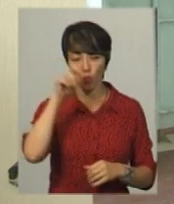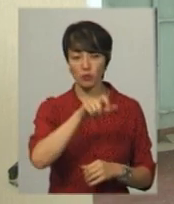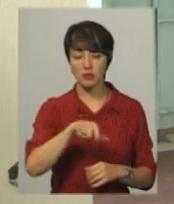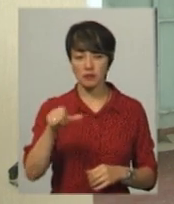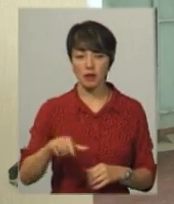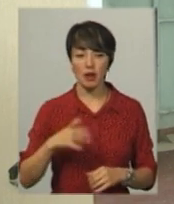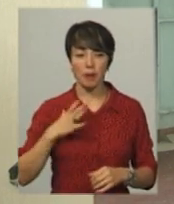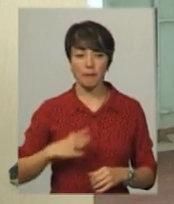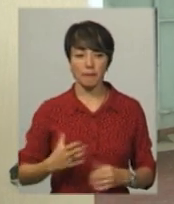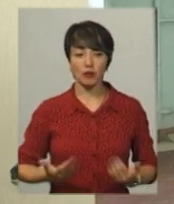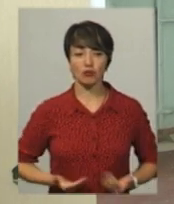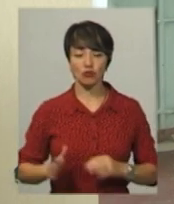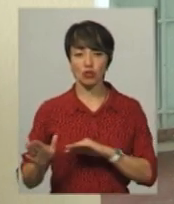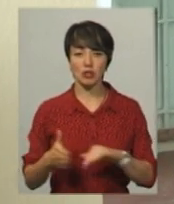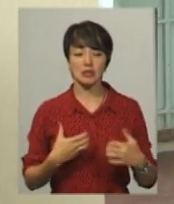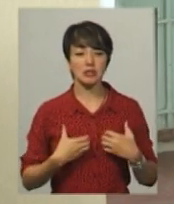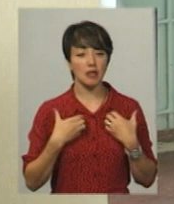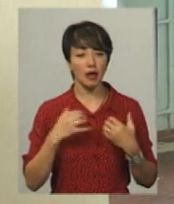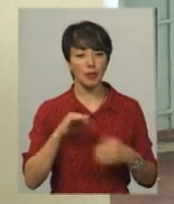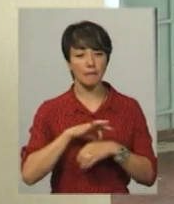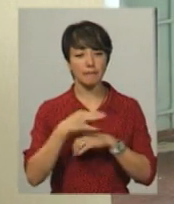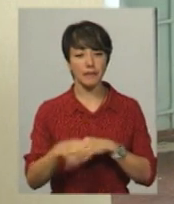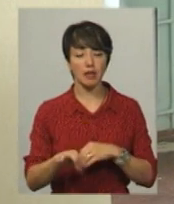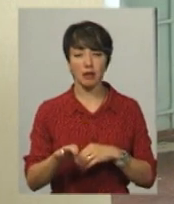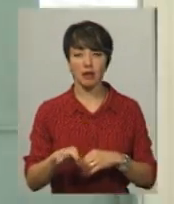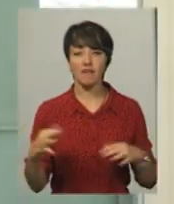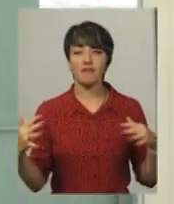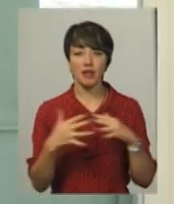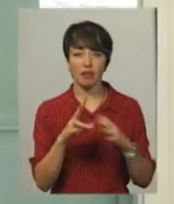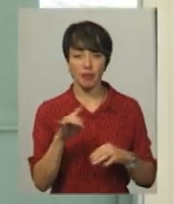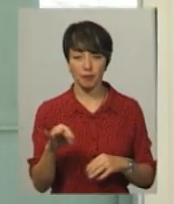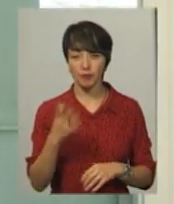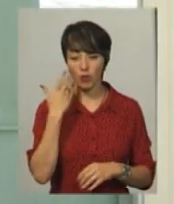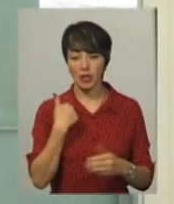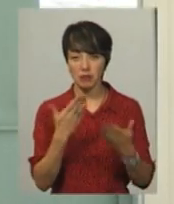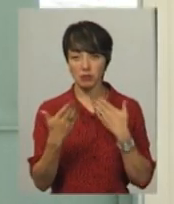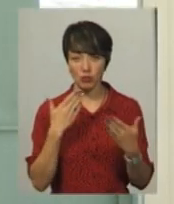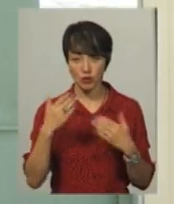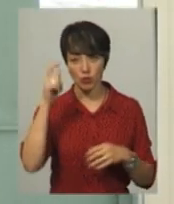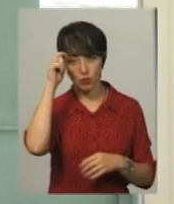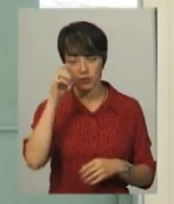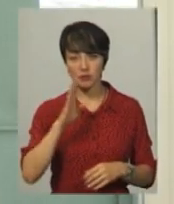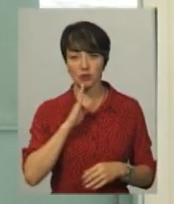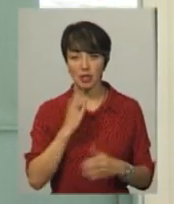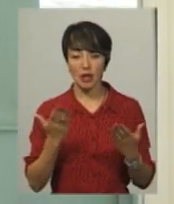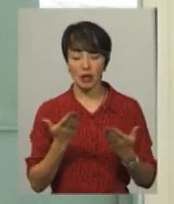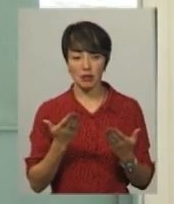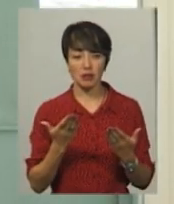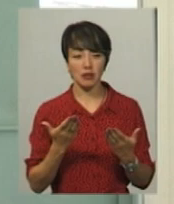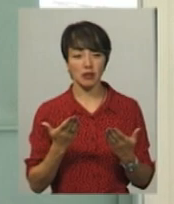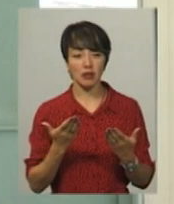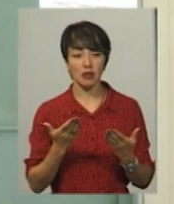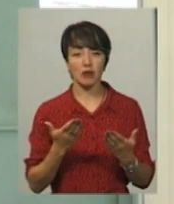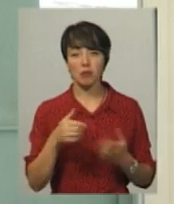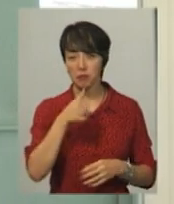які пережили страх і біль війни. Спілкуючись з хлопцями, спілкуючись з дівчатами, які пройшли